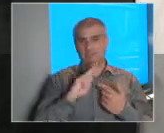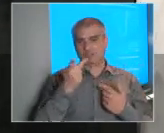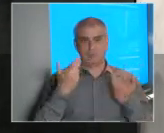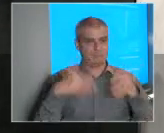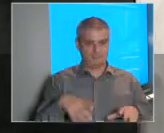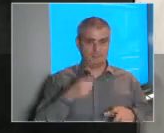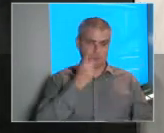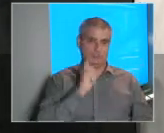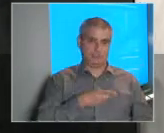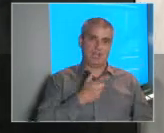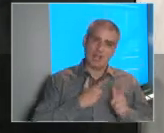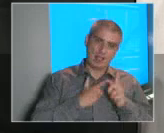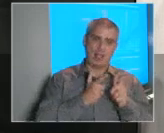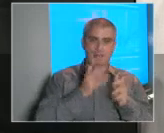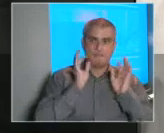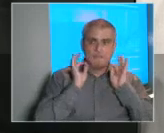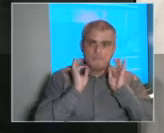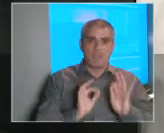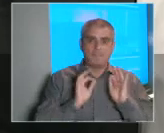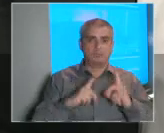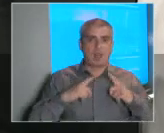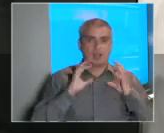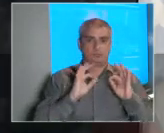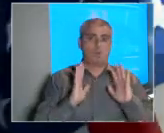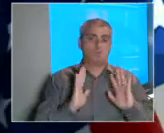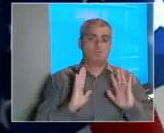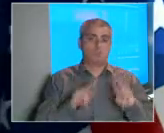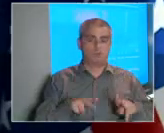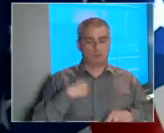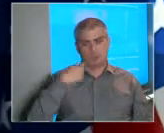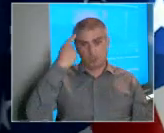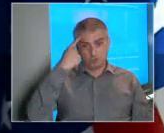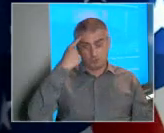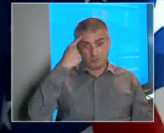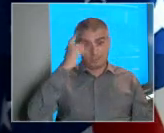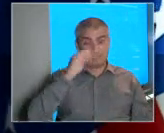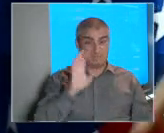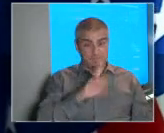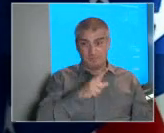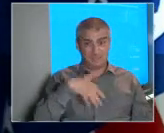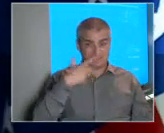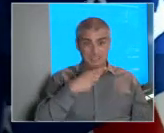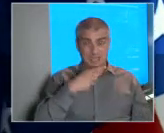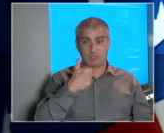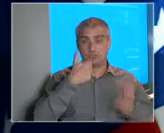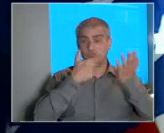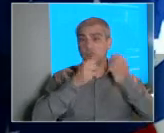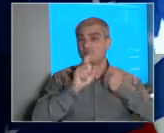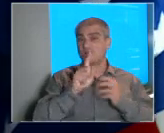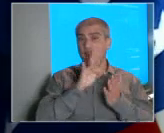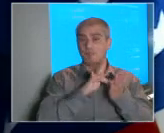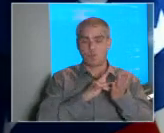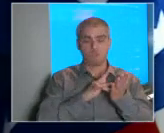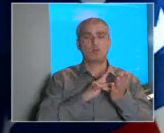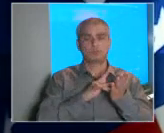המפסיד יצטרך להילחם על ממש חייו, ממש כך. אני מניח שלו לנתניהו יהיו 61